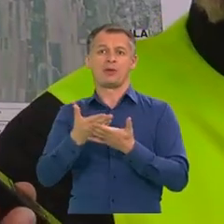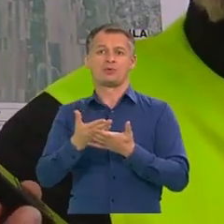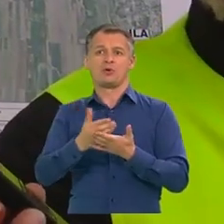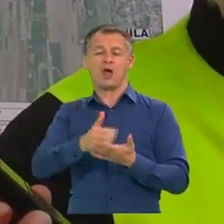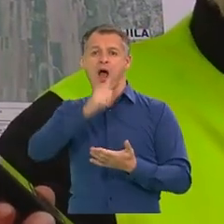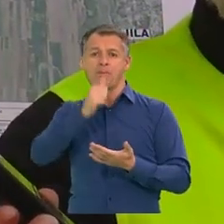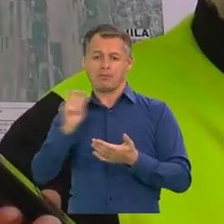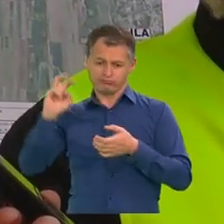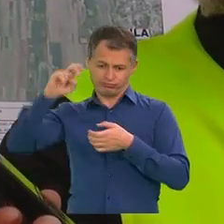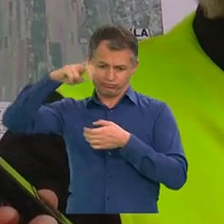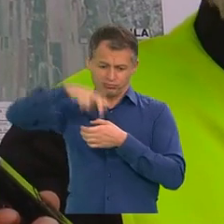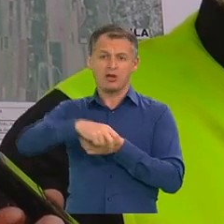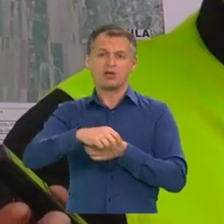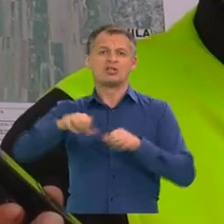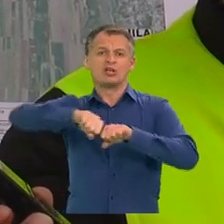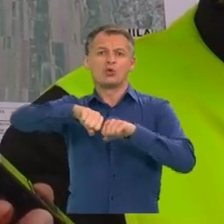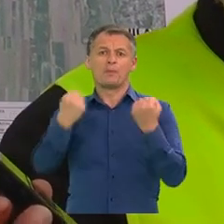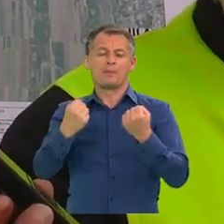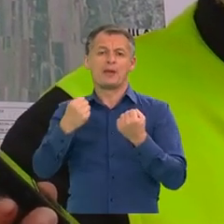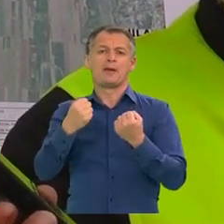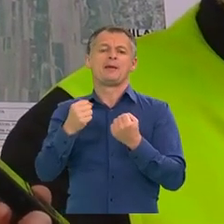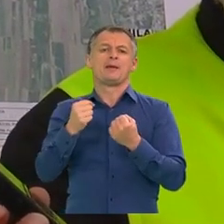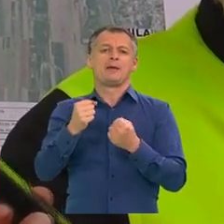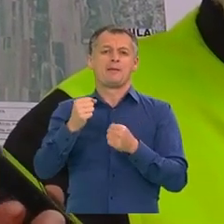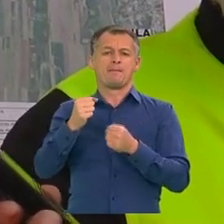ar smulge și plasa și ar duce-o pe